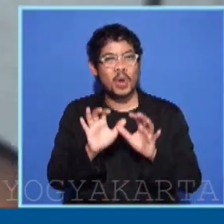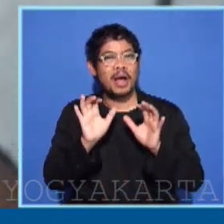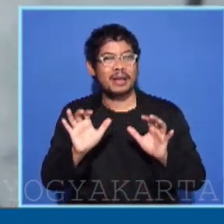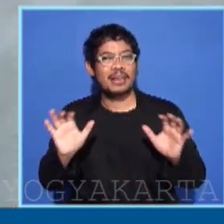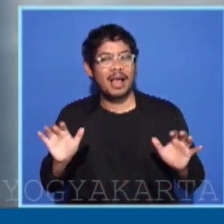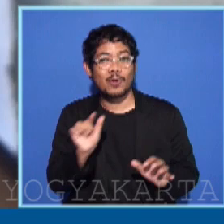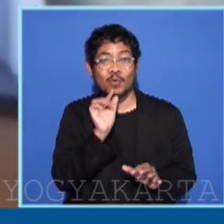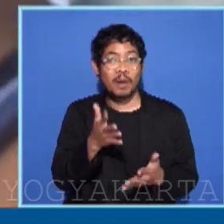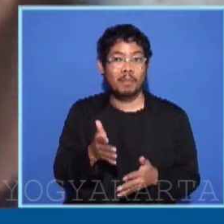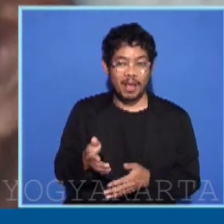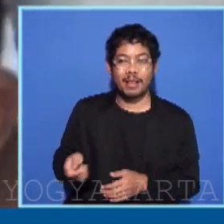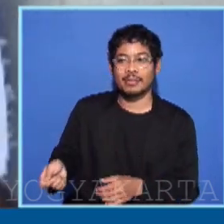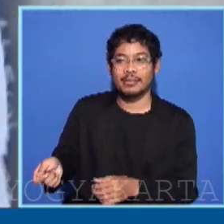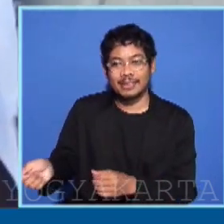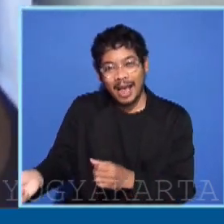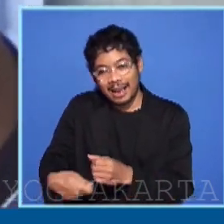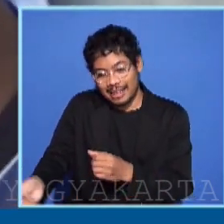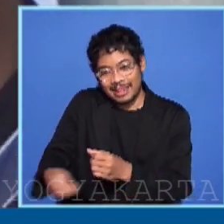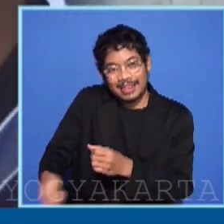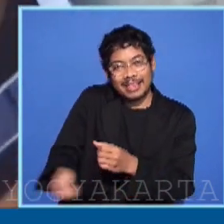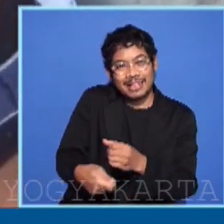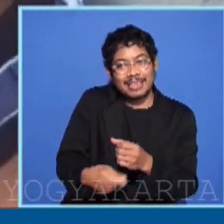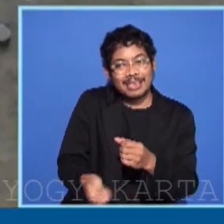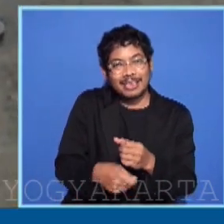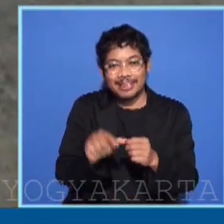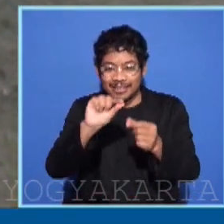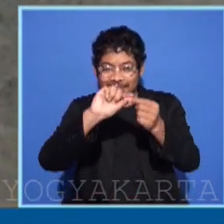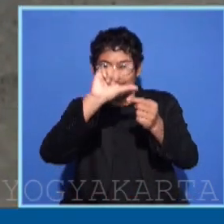tetanenang jis Arit kajan